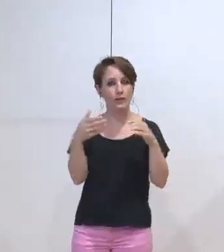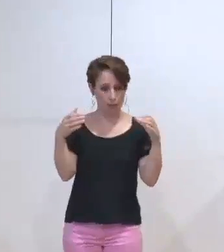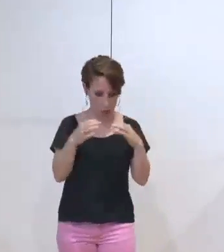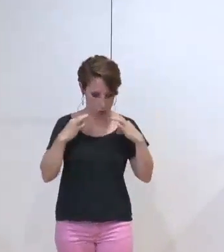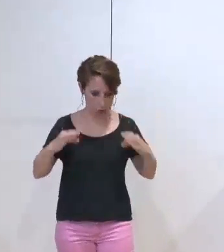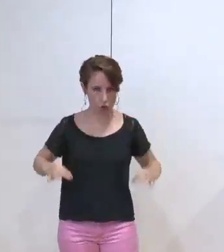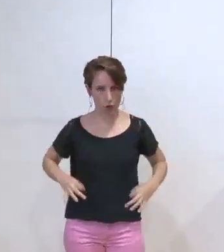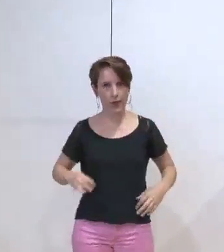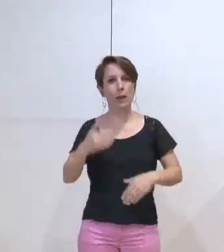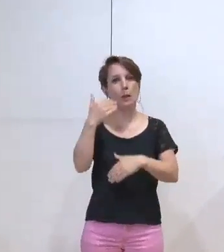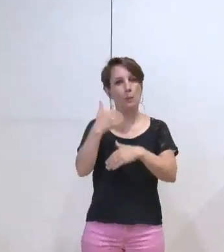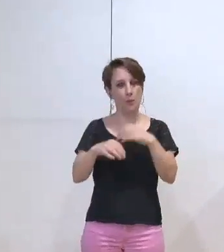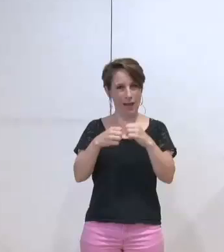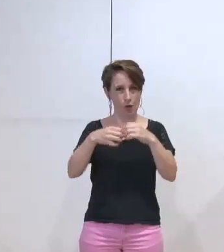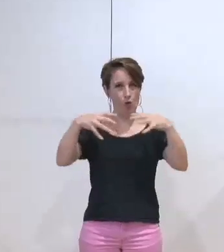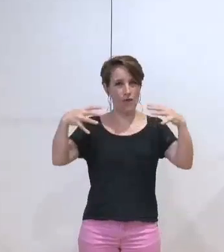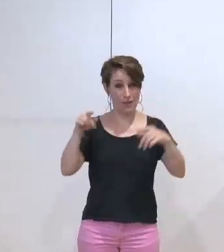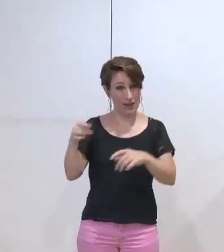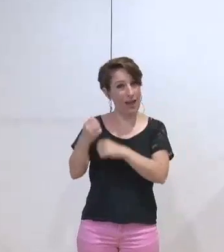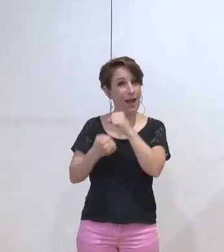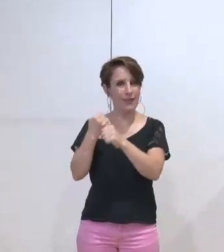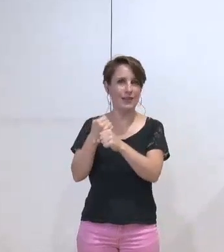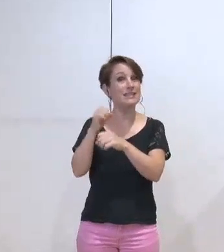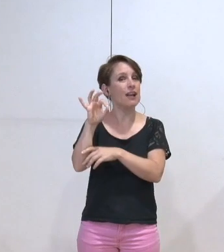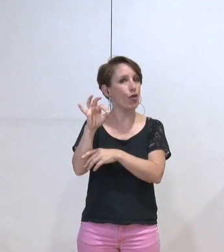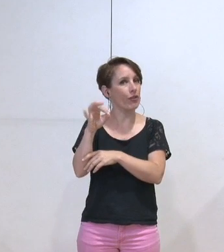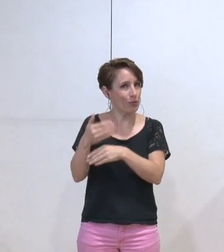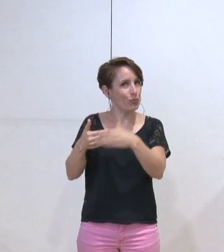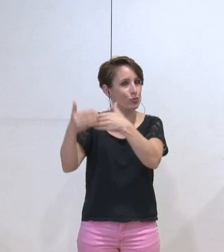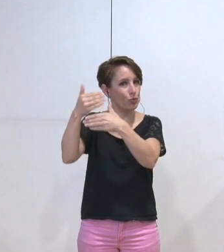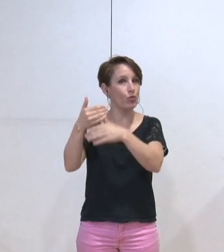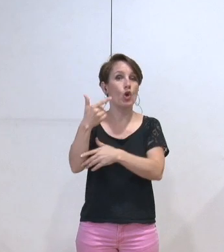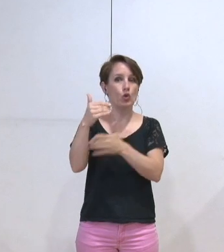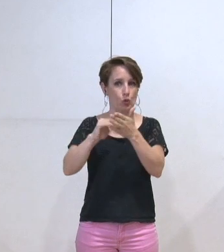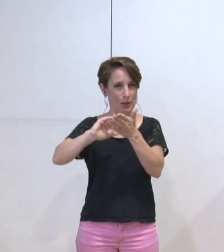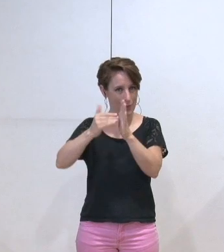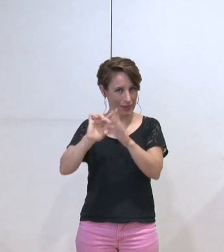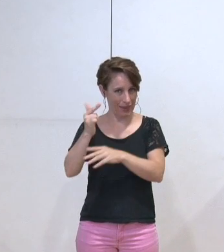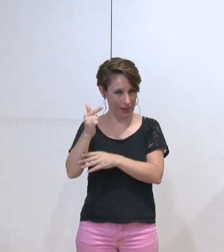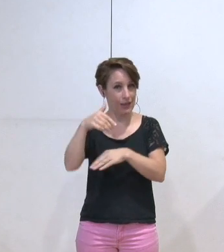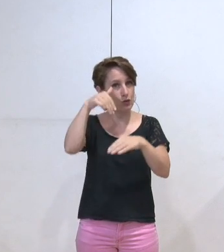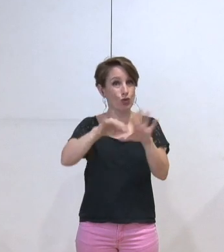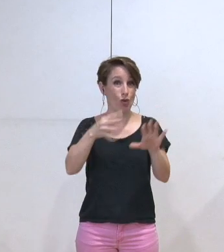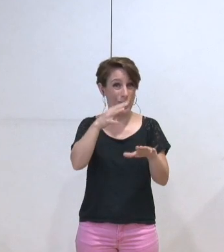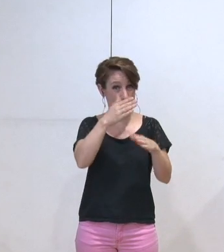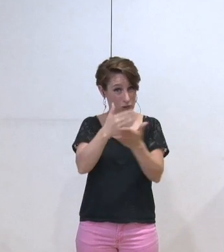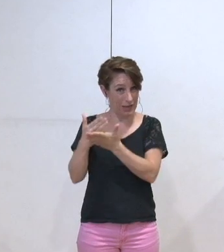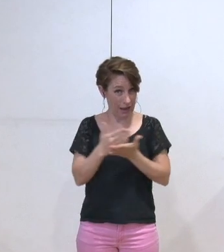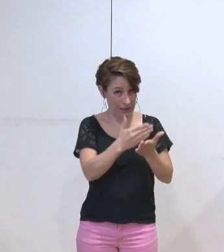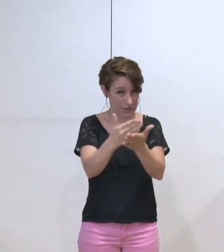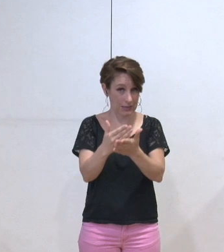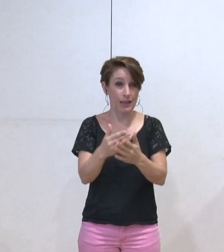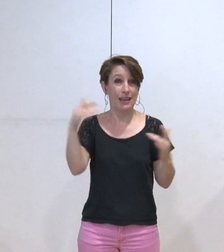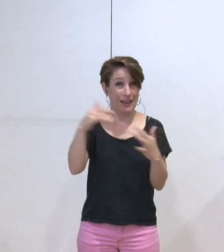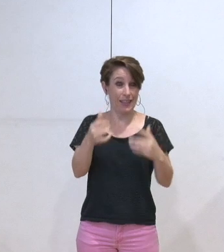levé qui date plutôt des années 50 aussi 2000 m² et donc avec 14 classes une consommation